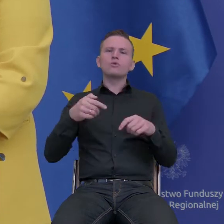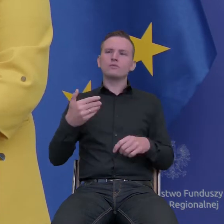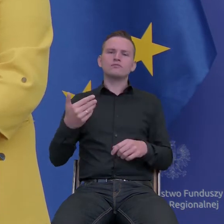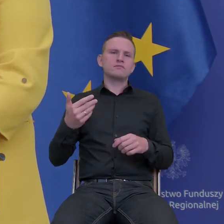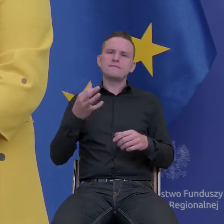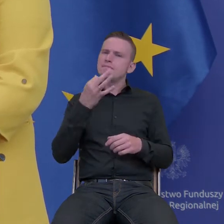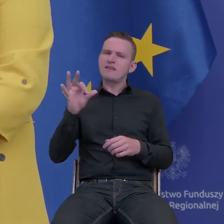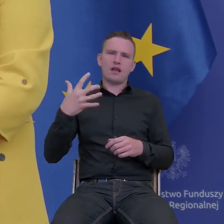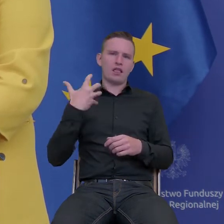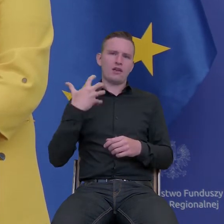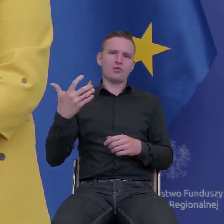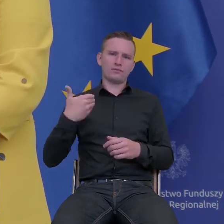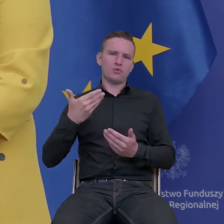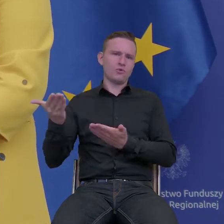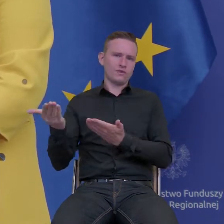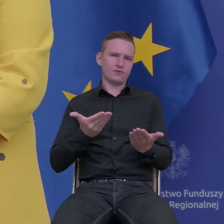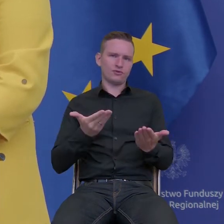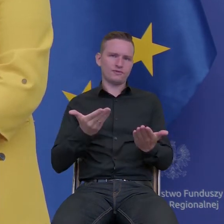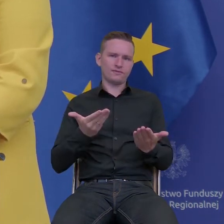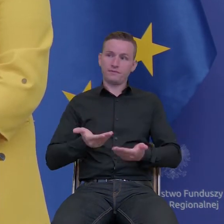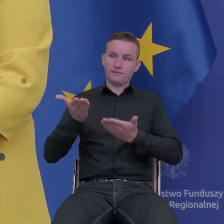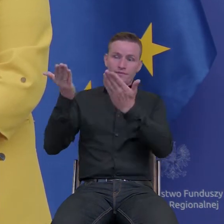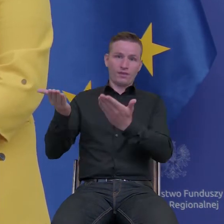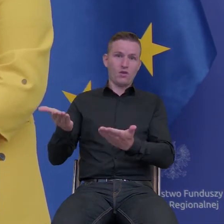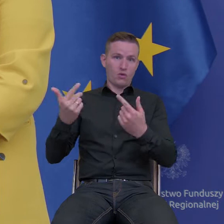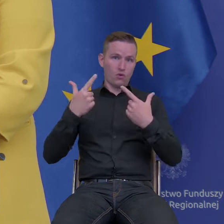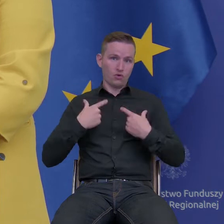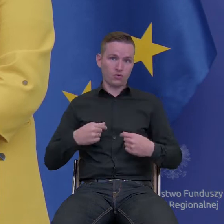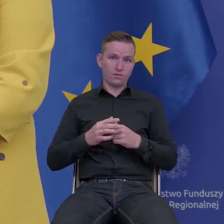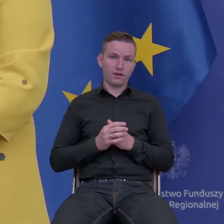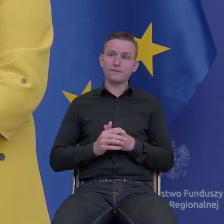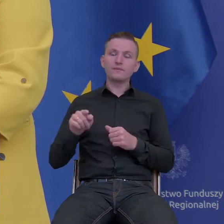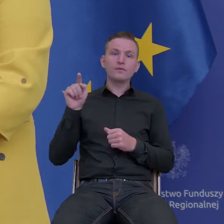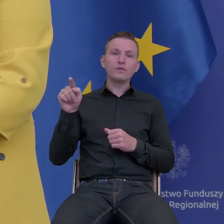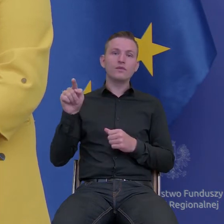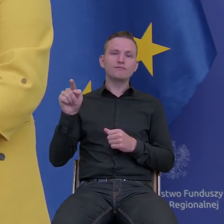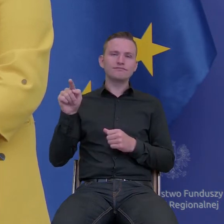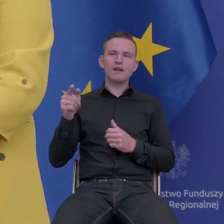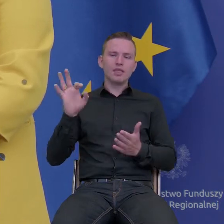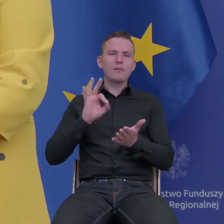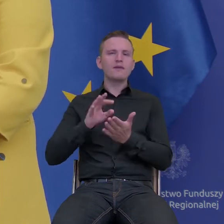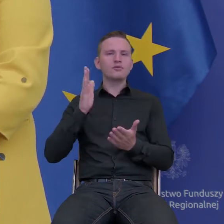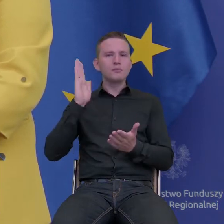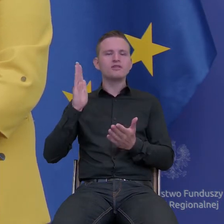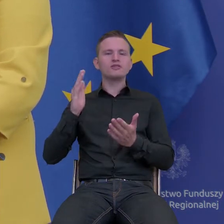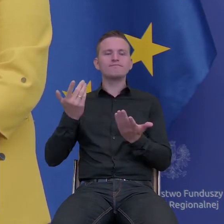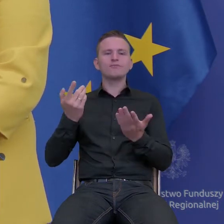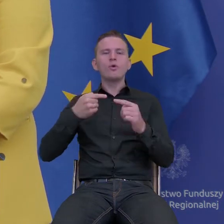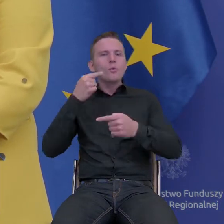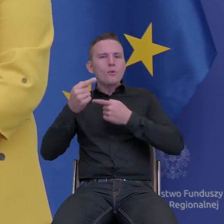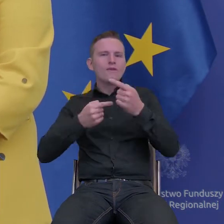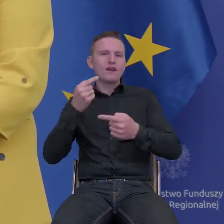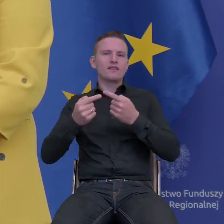Bardzo dziękuję, panie Mariuszu, że jest pan z nami i będzie mógł się pan z nami podzielić swoimi doświadczeniami. Dziękuję bardzo.